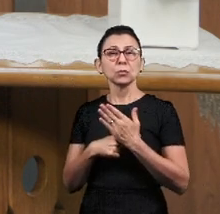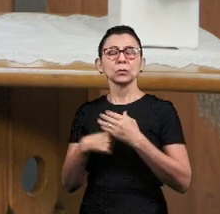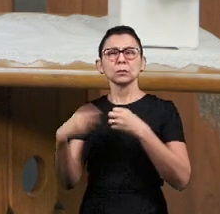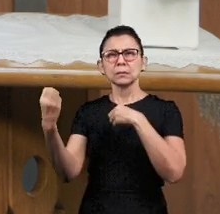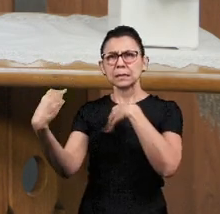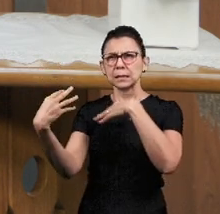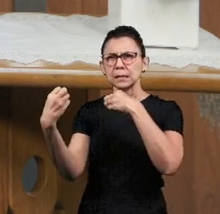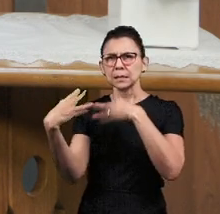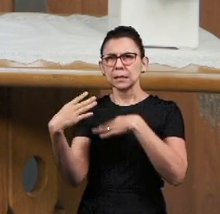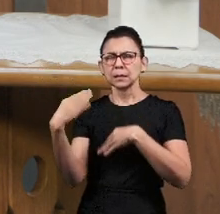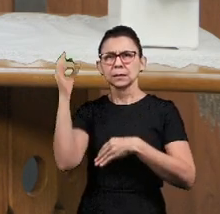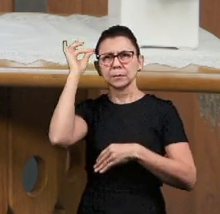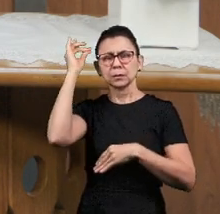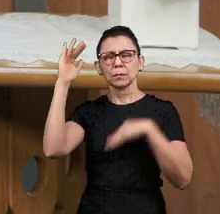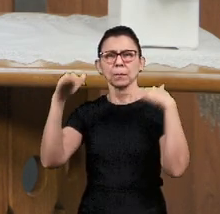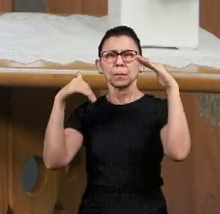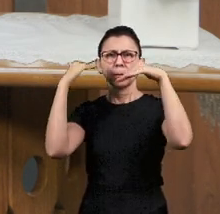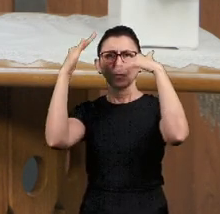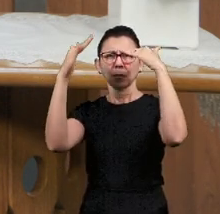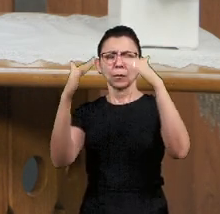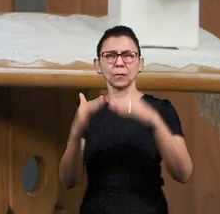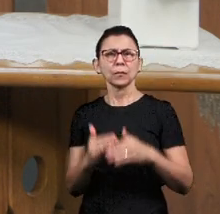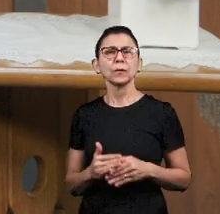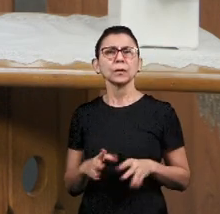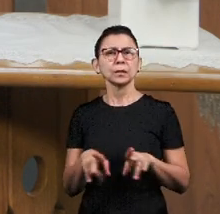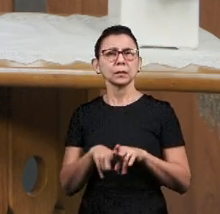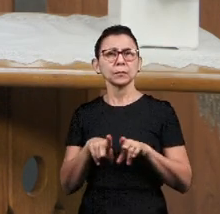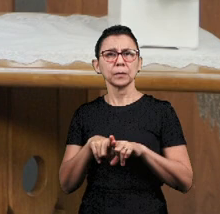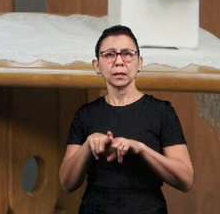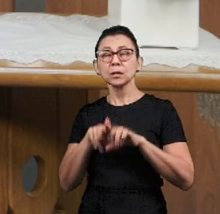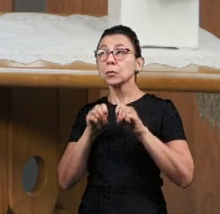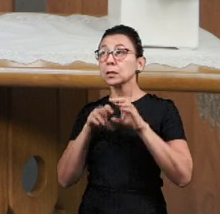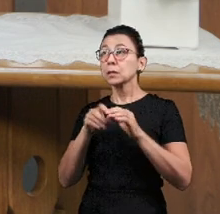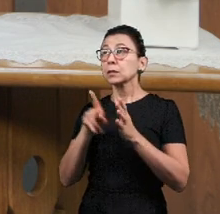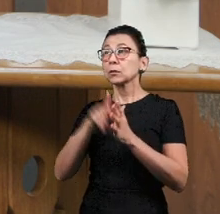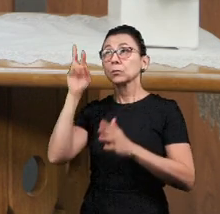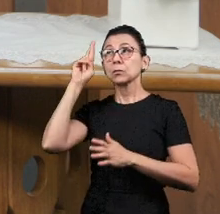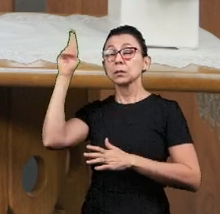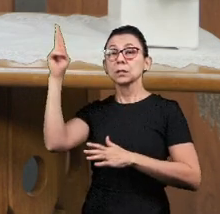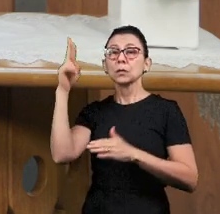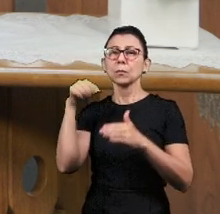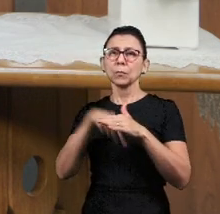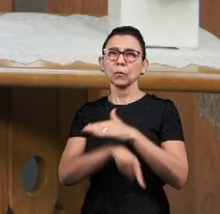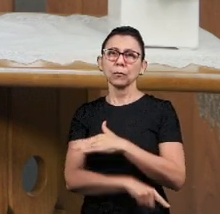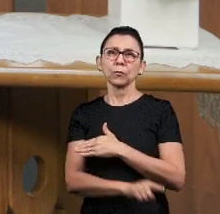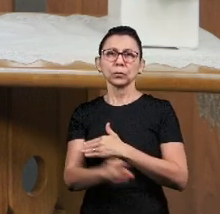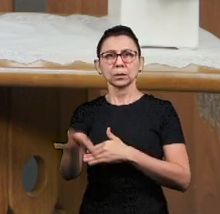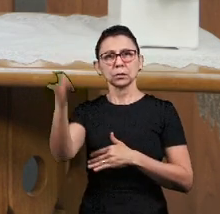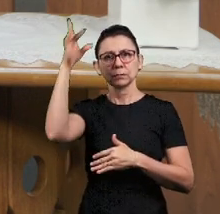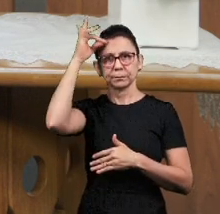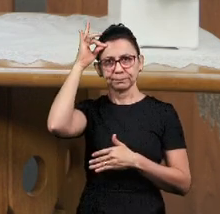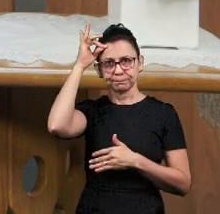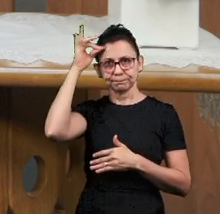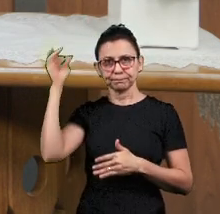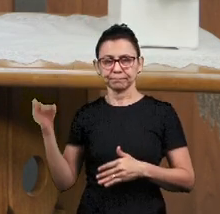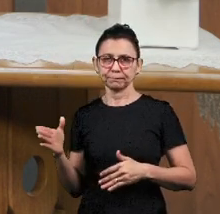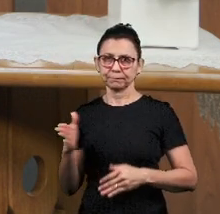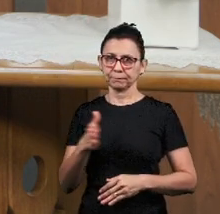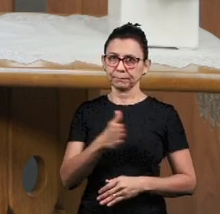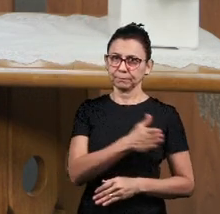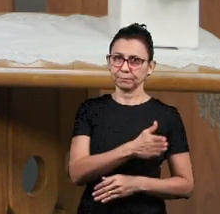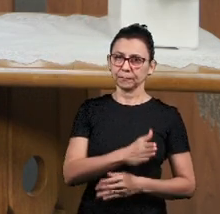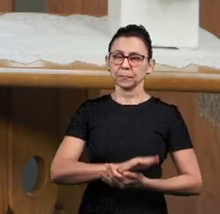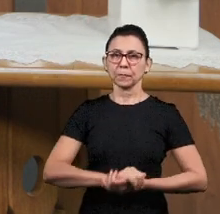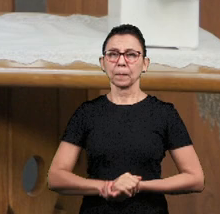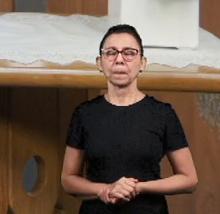spirituellement et nous approfondir dans l'enseignement du Seigneur de ce qui vient de la part du Saint-Esprit. Je veux inviter